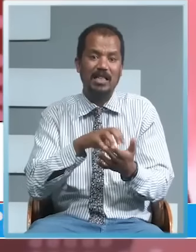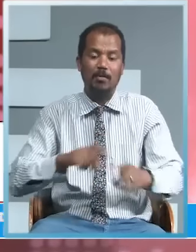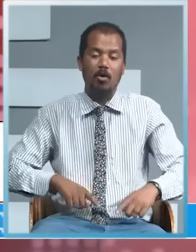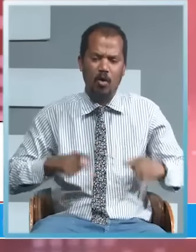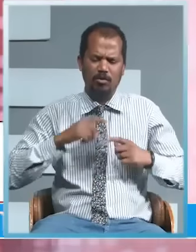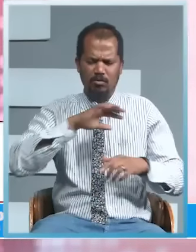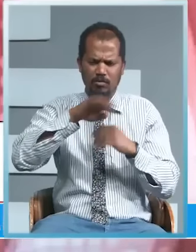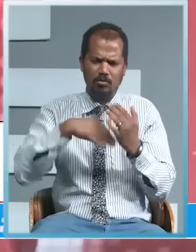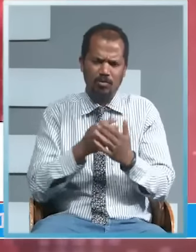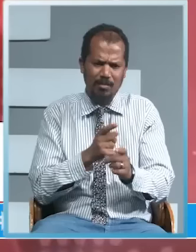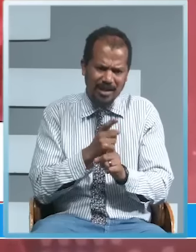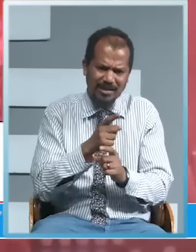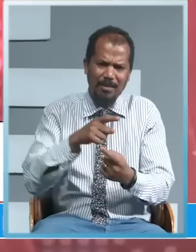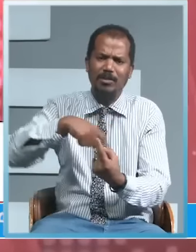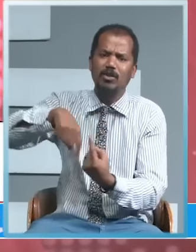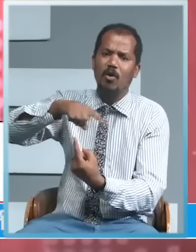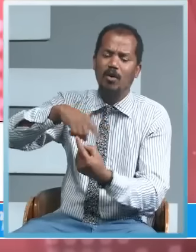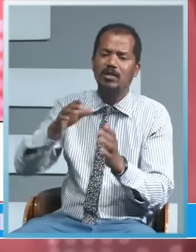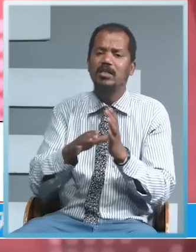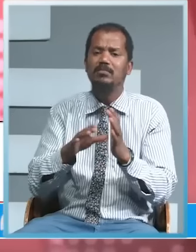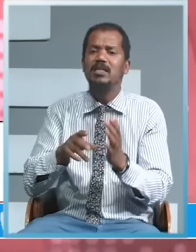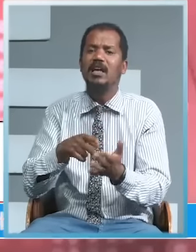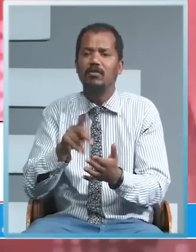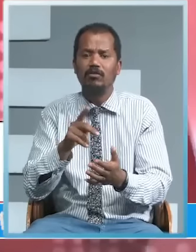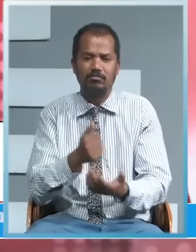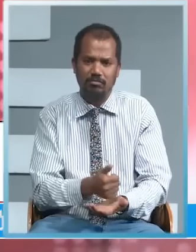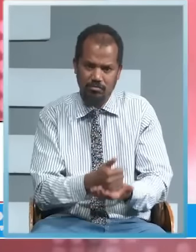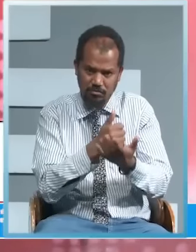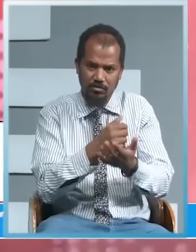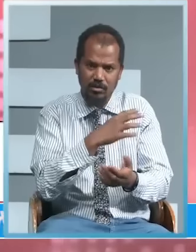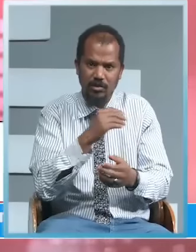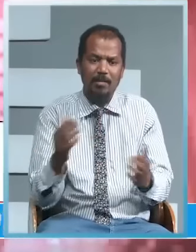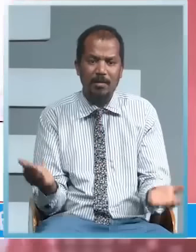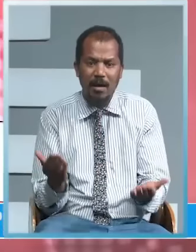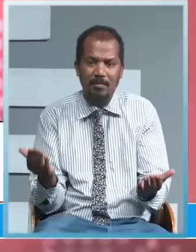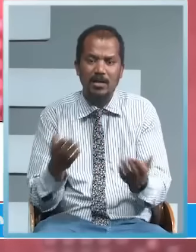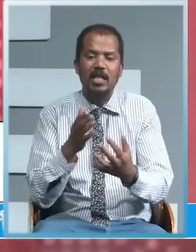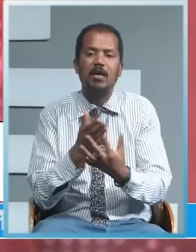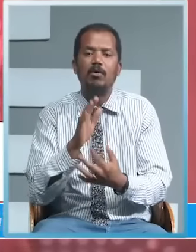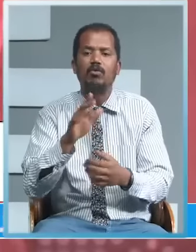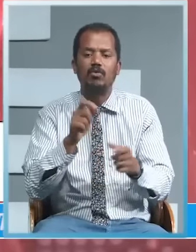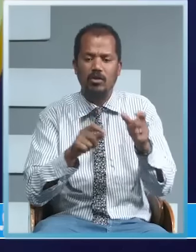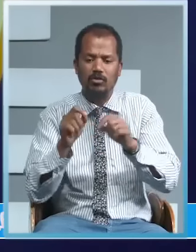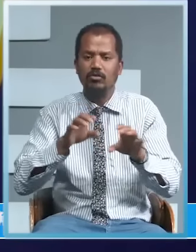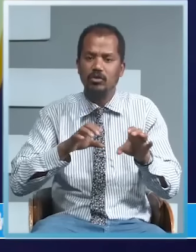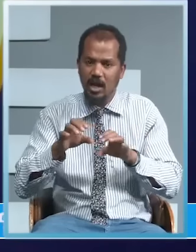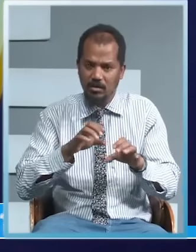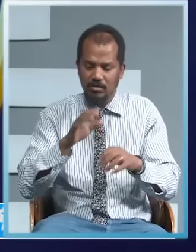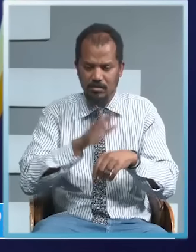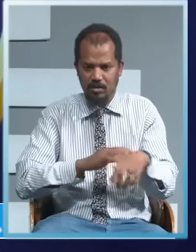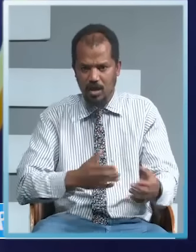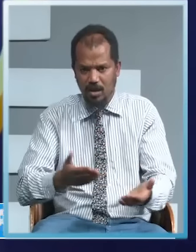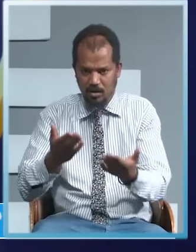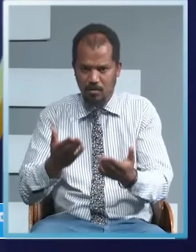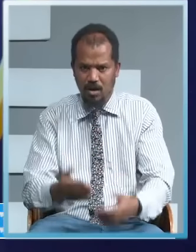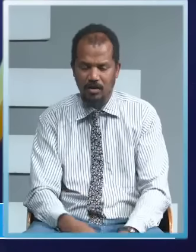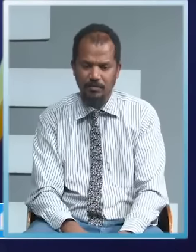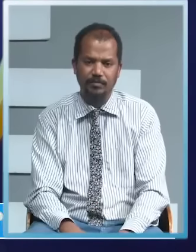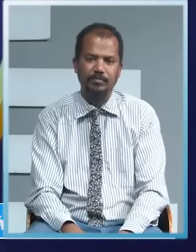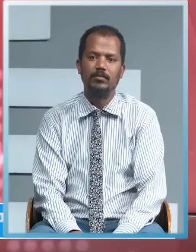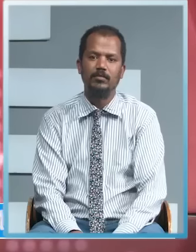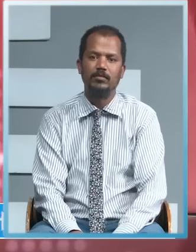ነዋሪ በሙሉ በቀጥታም ይሁን በተዘዋዋሪ ግብር ከፋዮችን በማገዝና በማበረታታት የበኩሉን አስተዋጽኦ እንዲያደርግ ጥሪ አቅርበዋል።